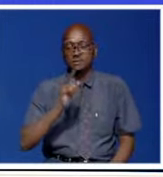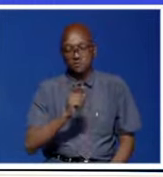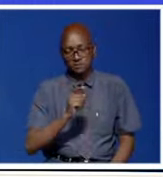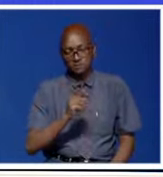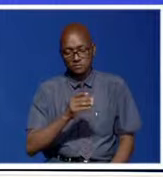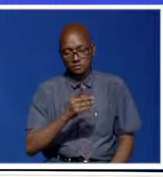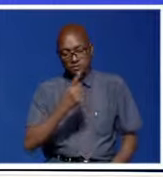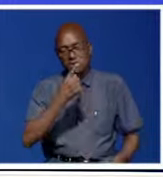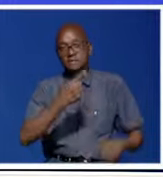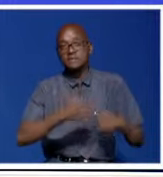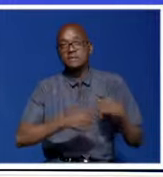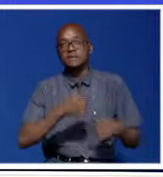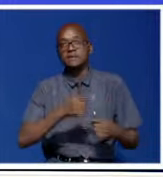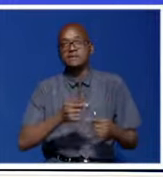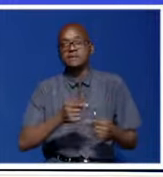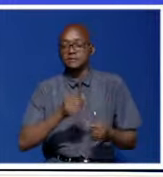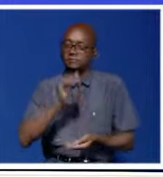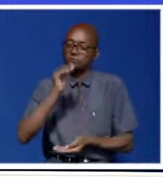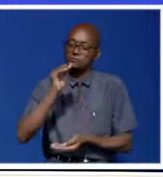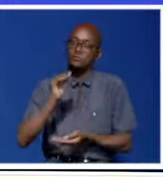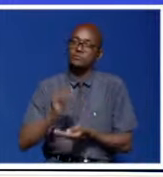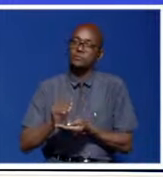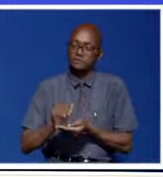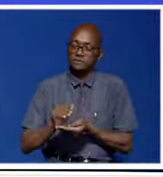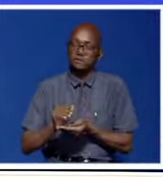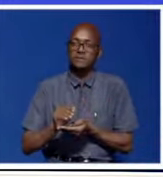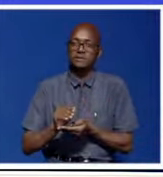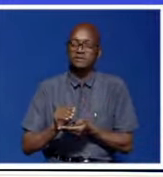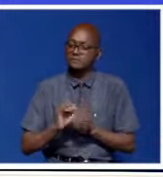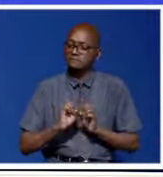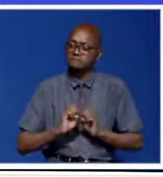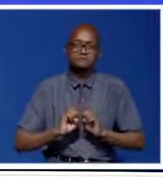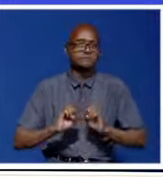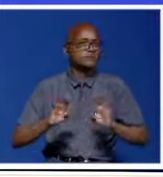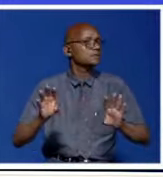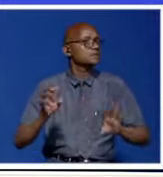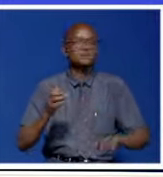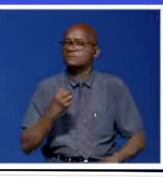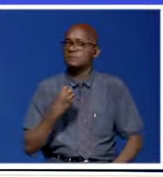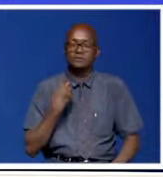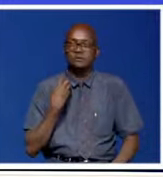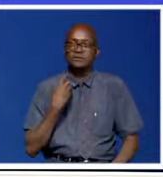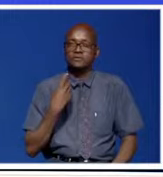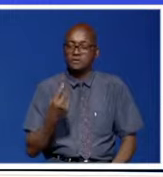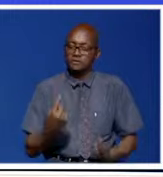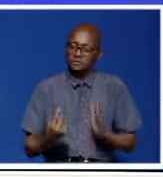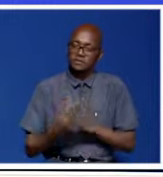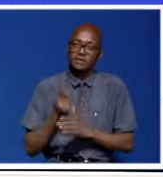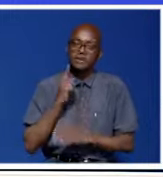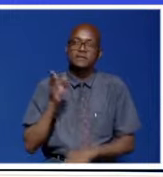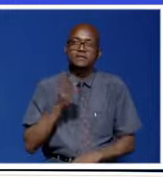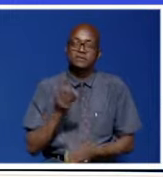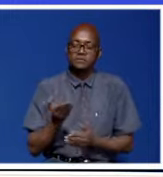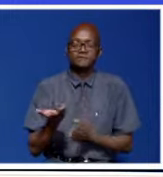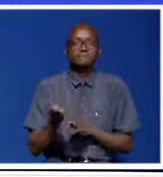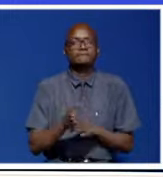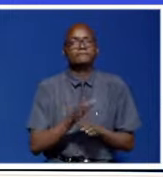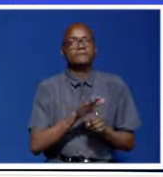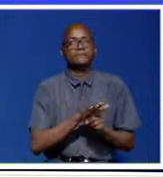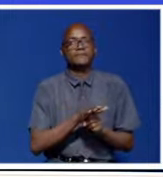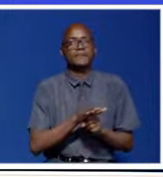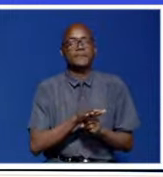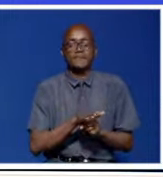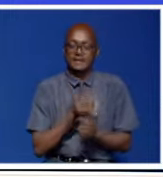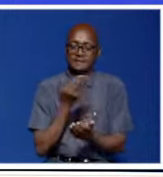zitakazosaidia kupunguza magonjwa yasiyoambukiza yanayozidi kukua kila uchao na kusababisha vifo kwa wingi.